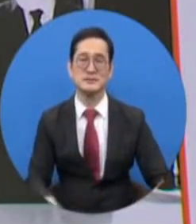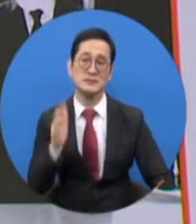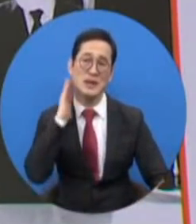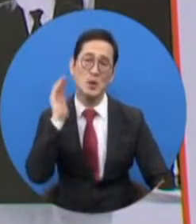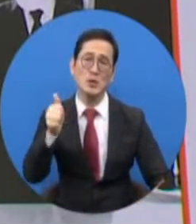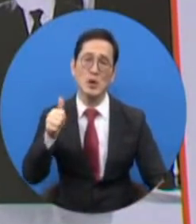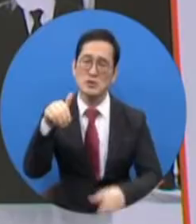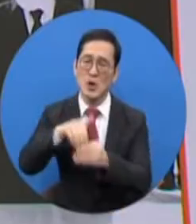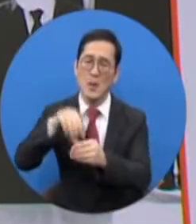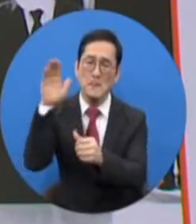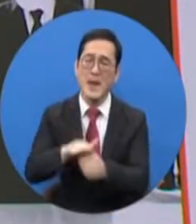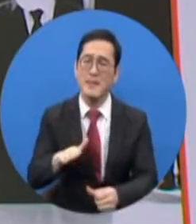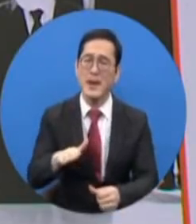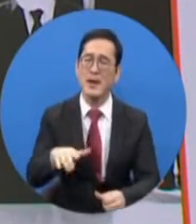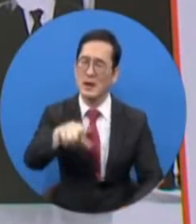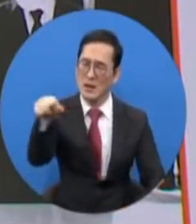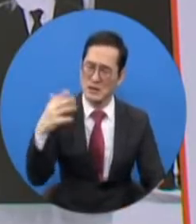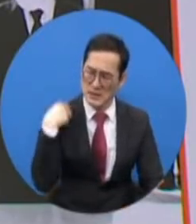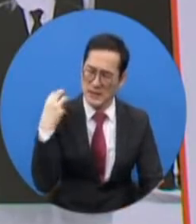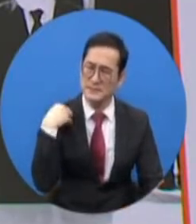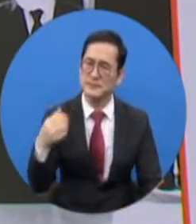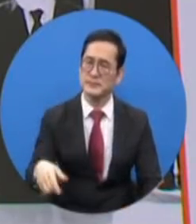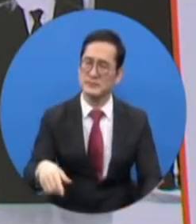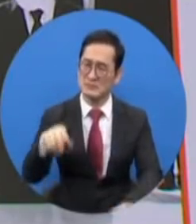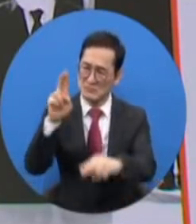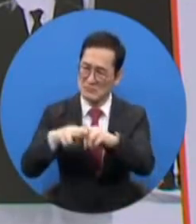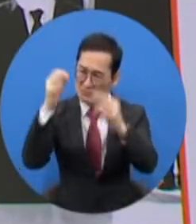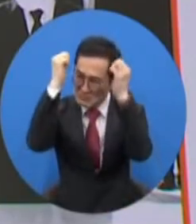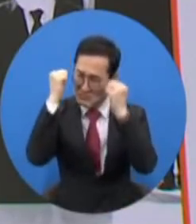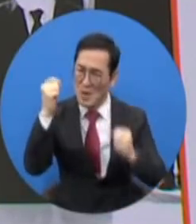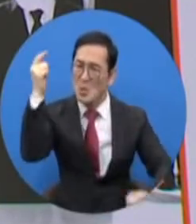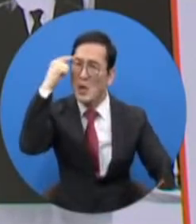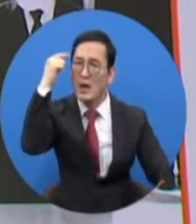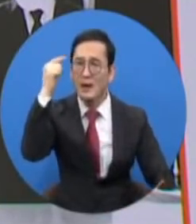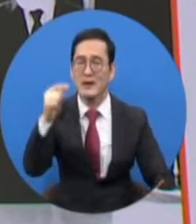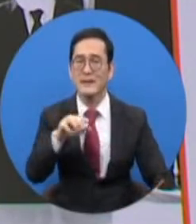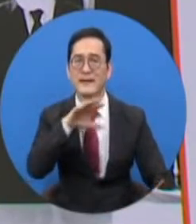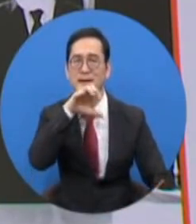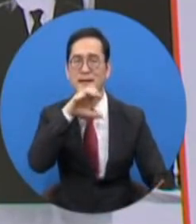있는 지도부가 비대위원장이 웬 말이냐라는 겁니다.